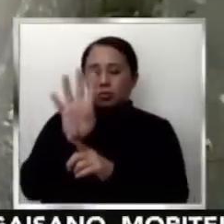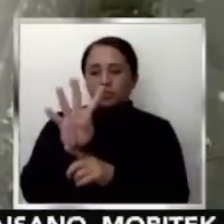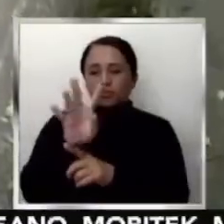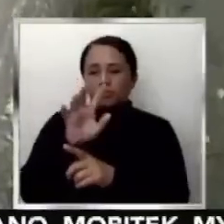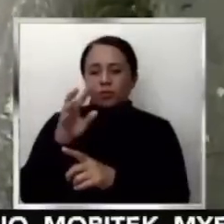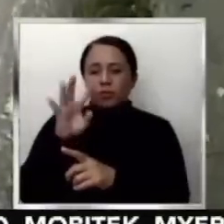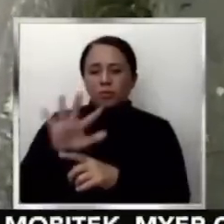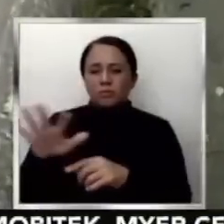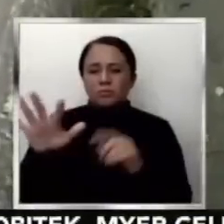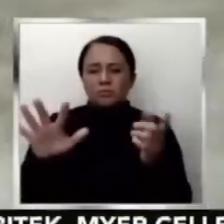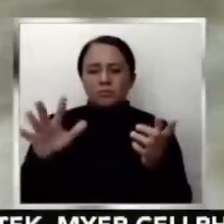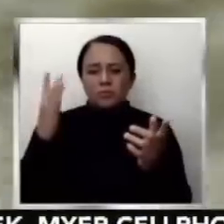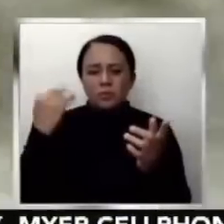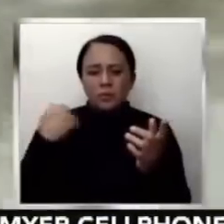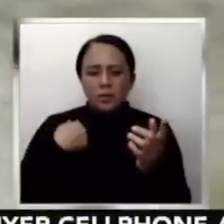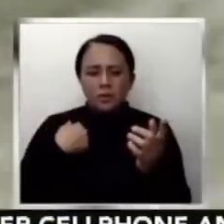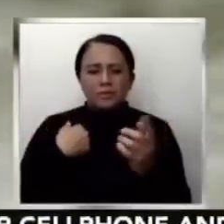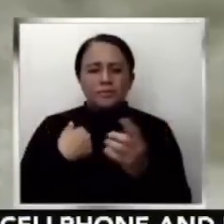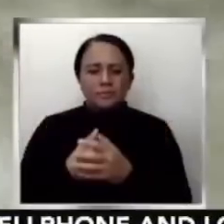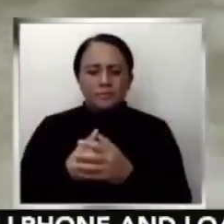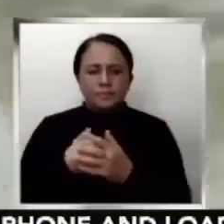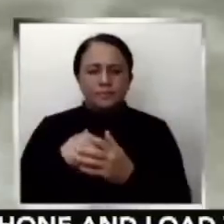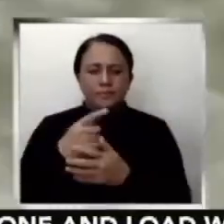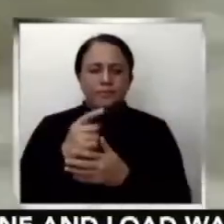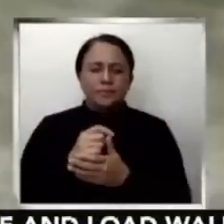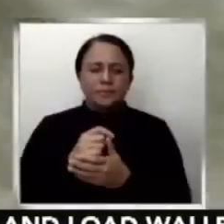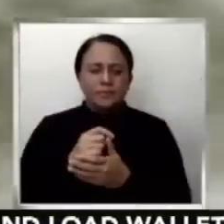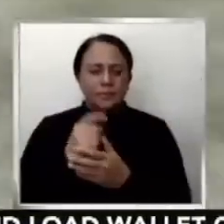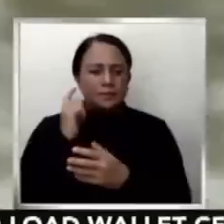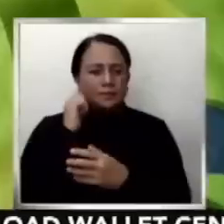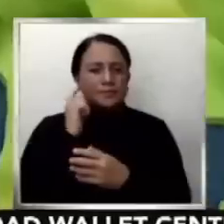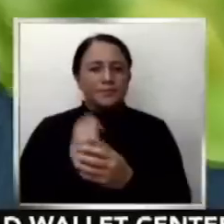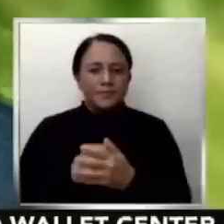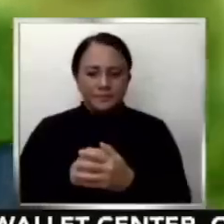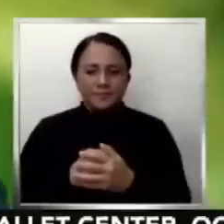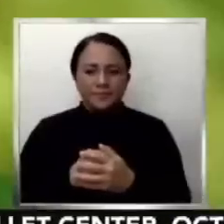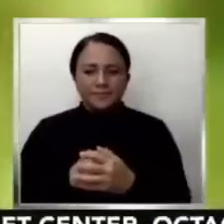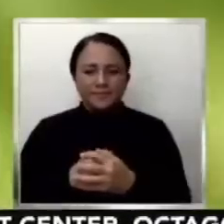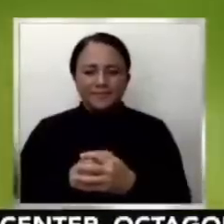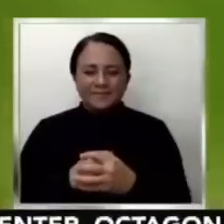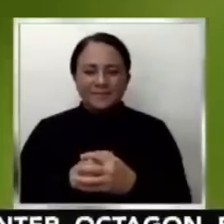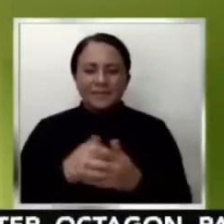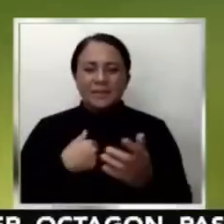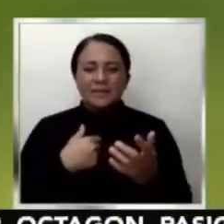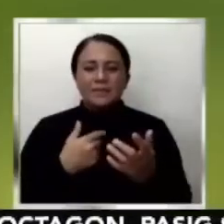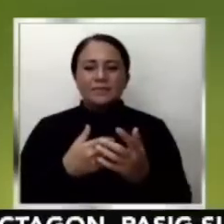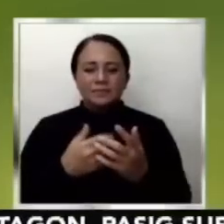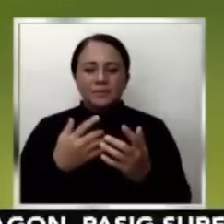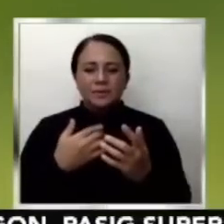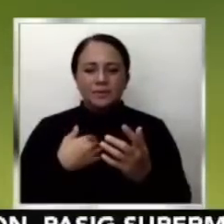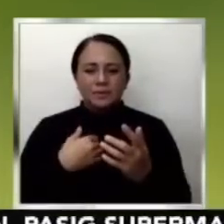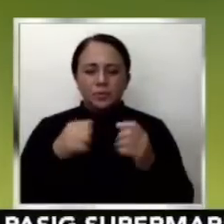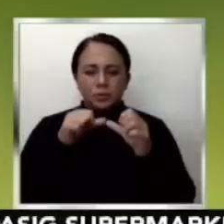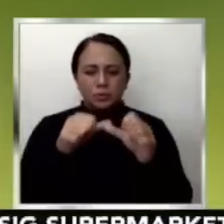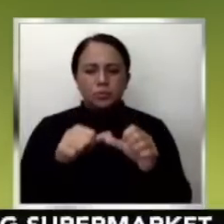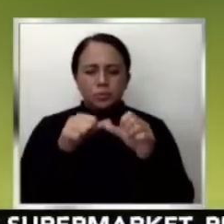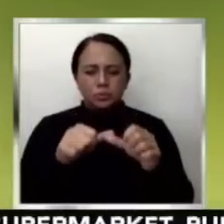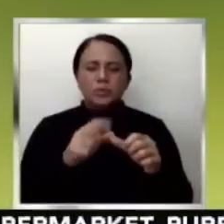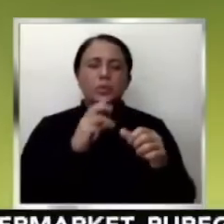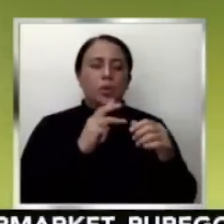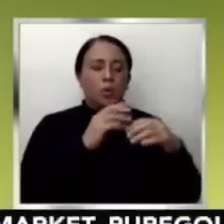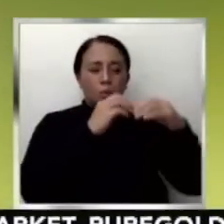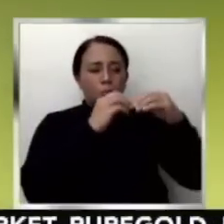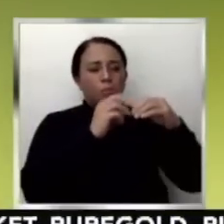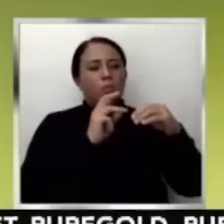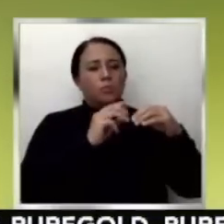pumuno ng mahigit 11,000 Olympic-sized swimming pool. Galing sa mga ilog ang tubig na dumadaloy sa Ipo Dam bago ito